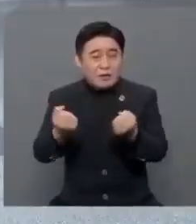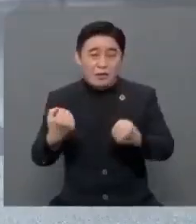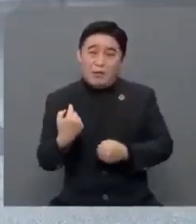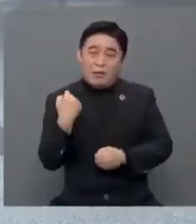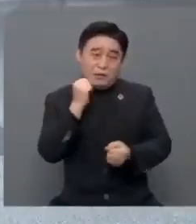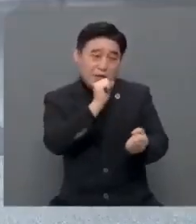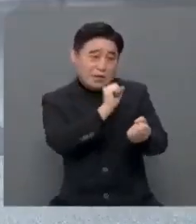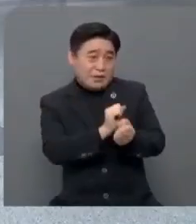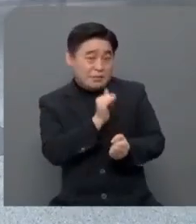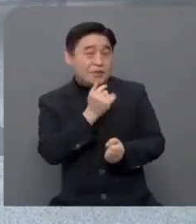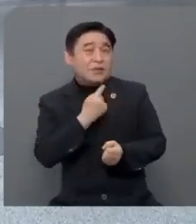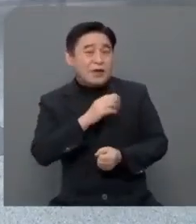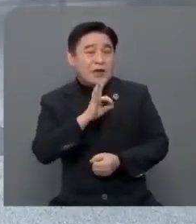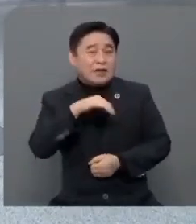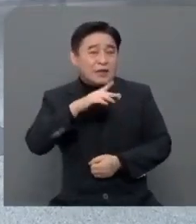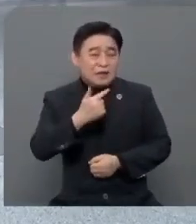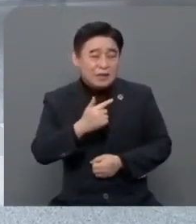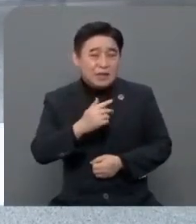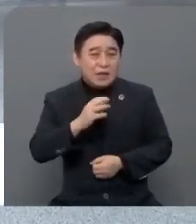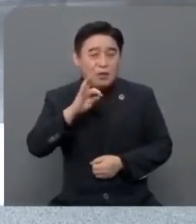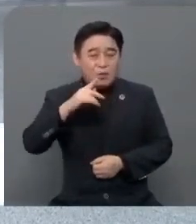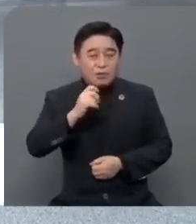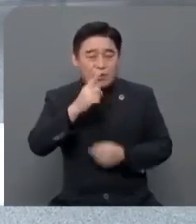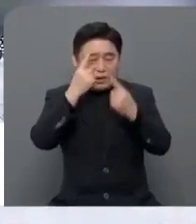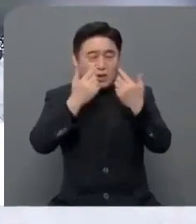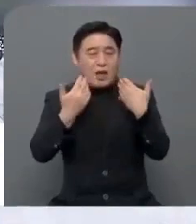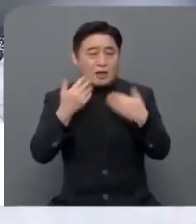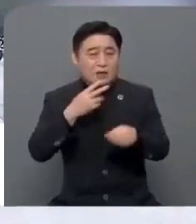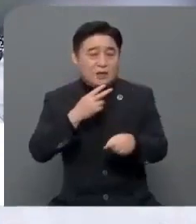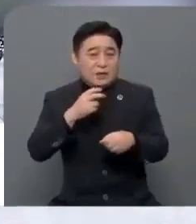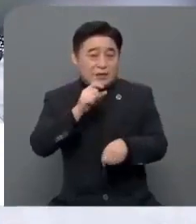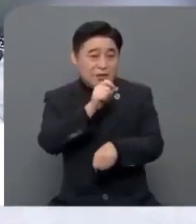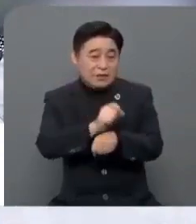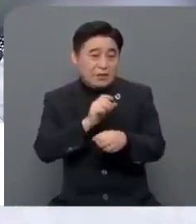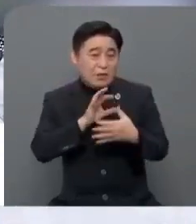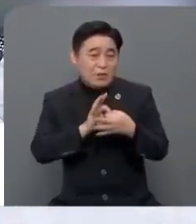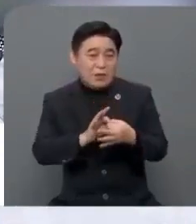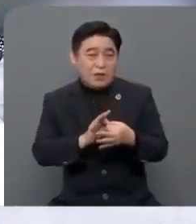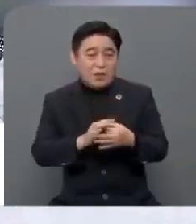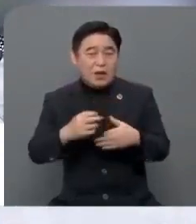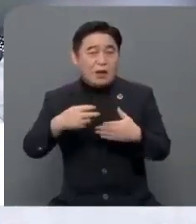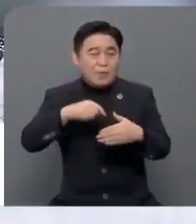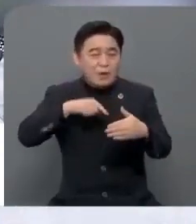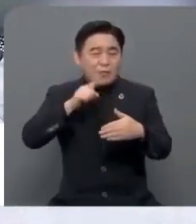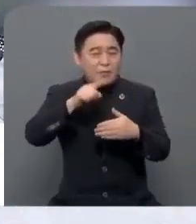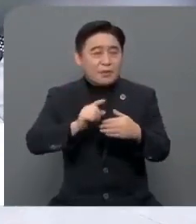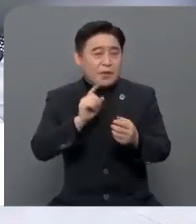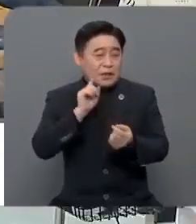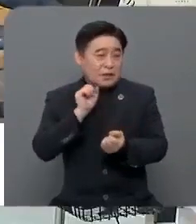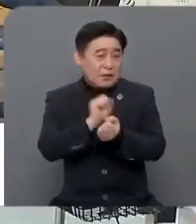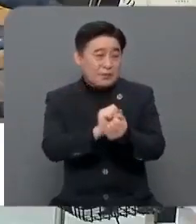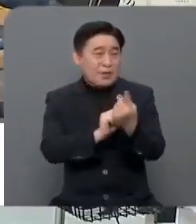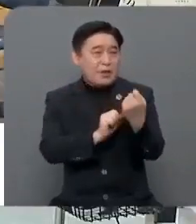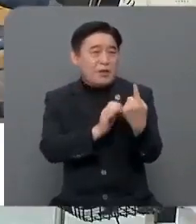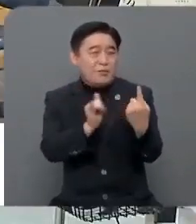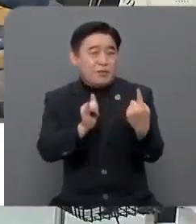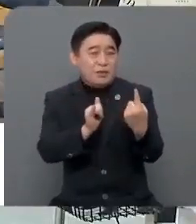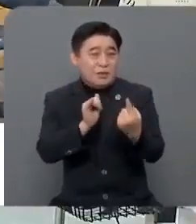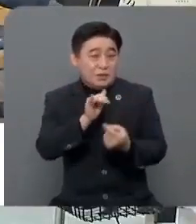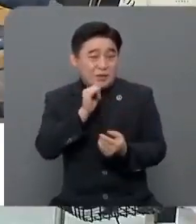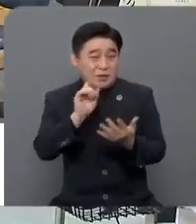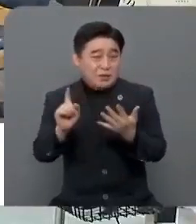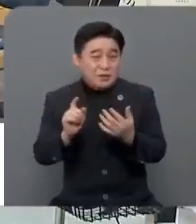확진 판정을 받은 익산 원광대병원 직원 관련입니다. 병원 안팎에서 확진자 11명이 잇따라